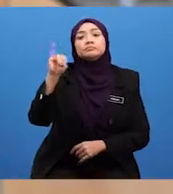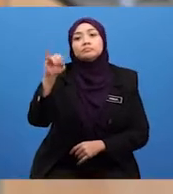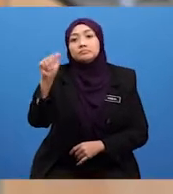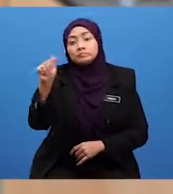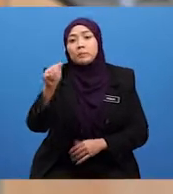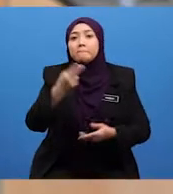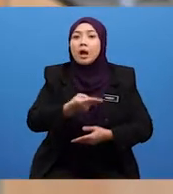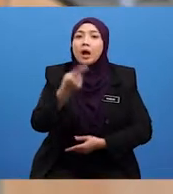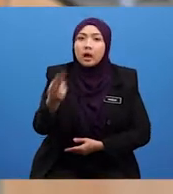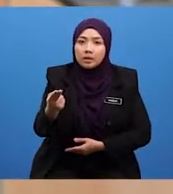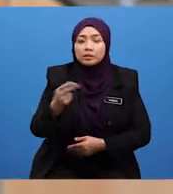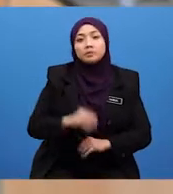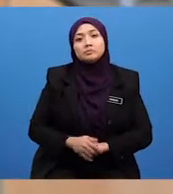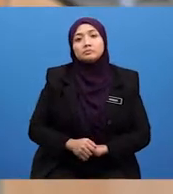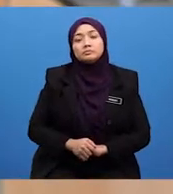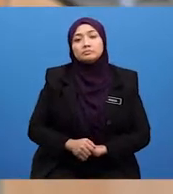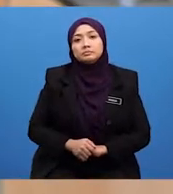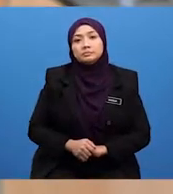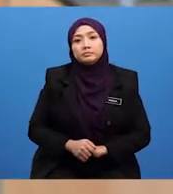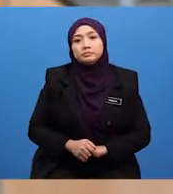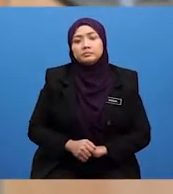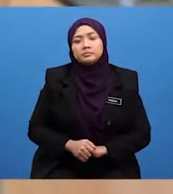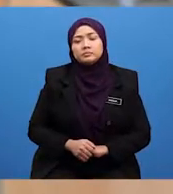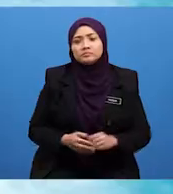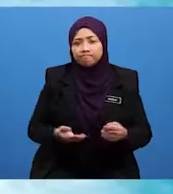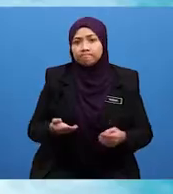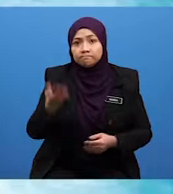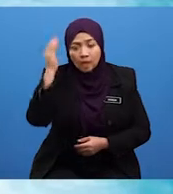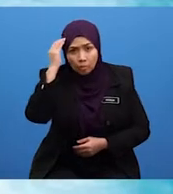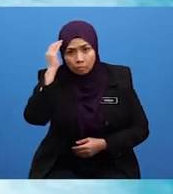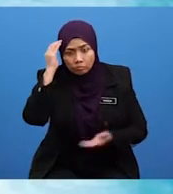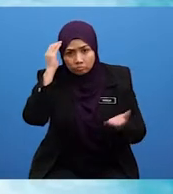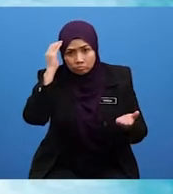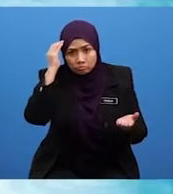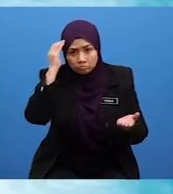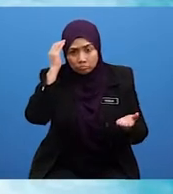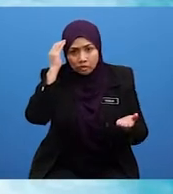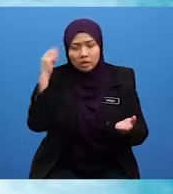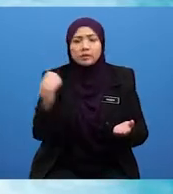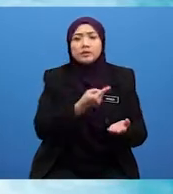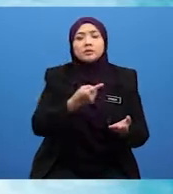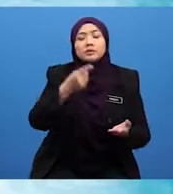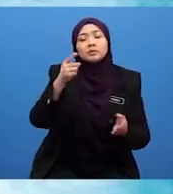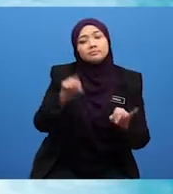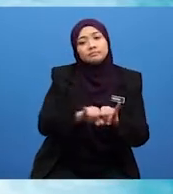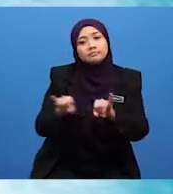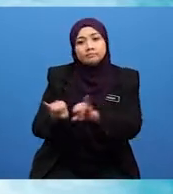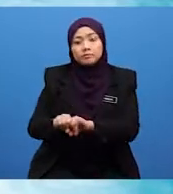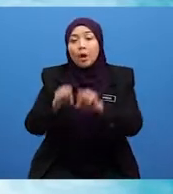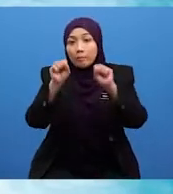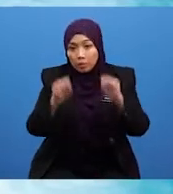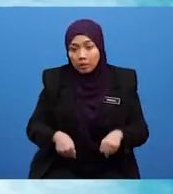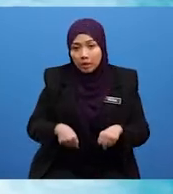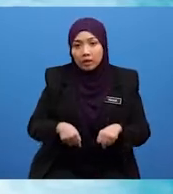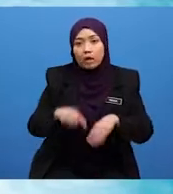Murid-murid, tahu tak kita juga boleh menggunakan jus kubis ungu untuk menentukan